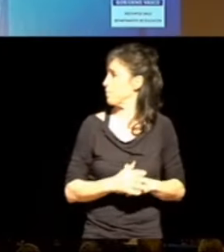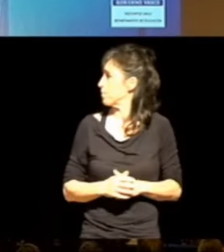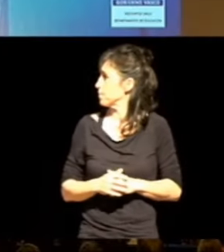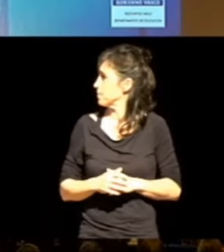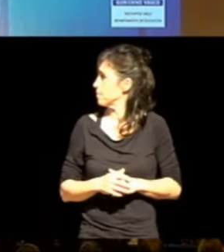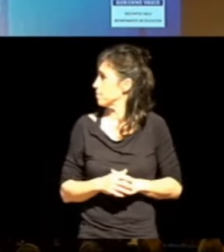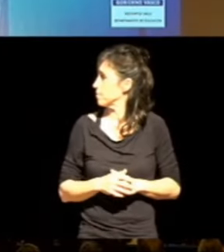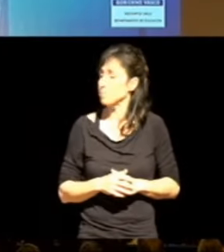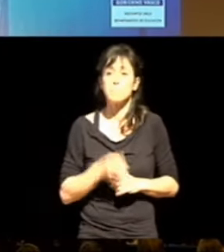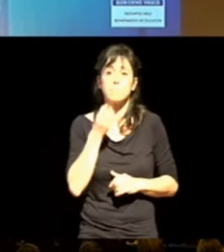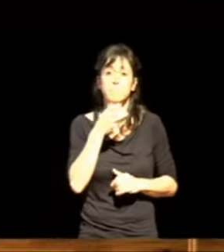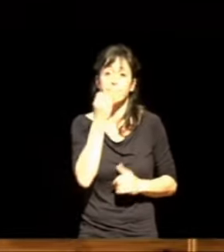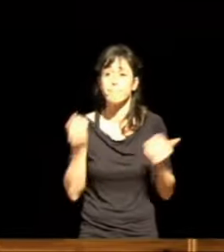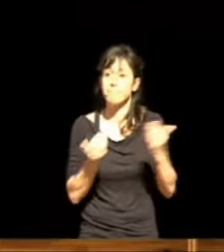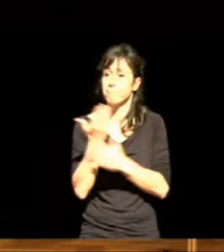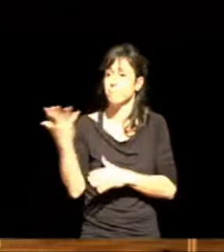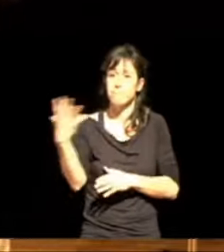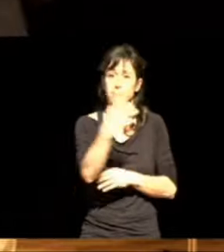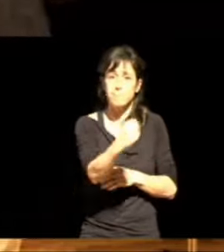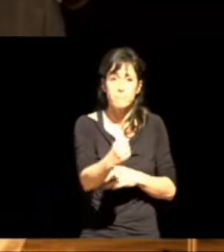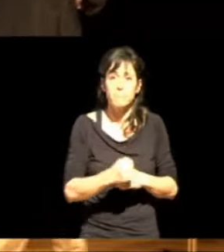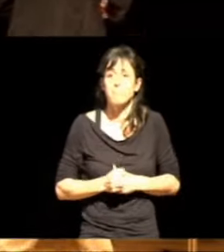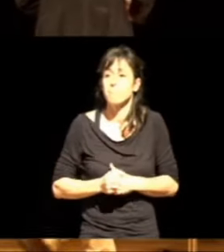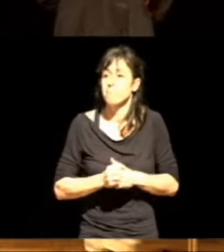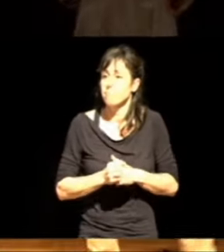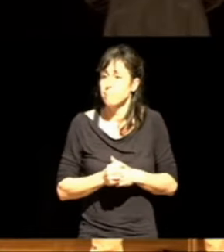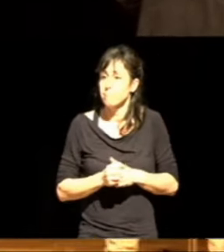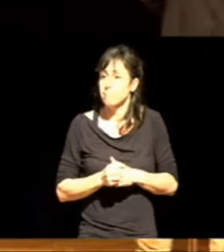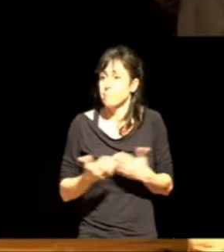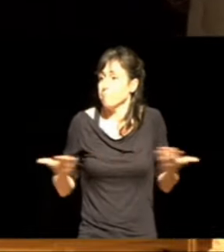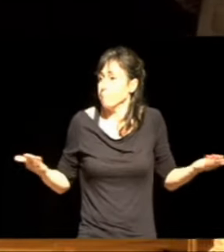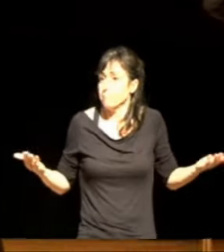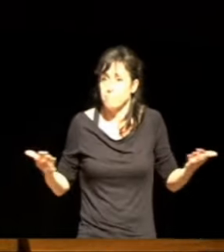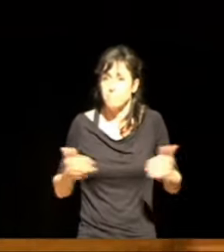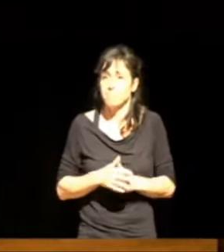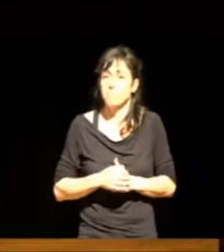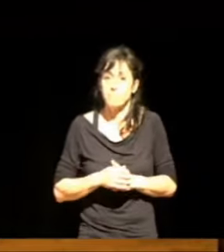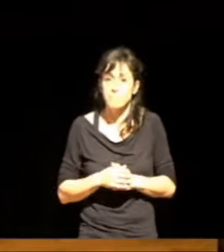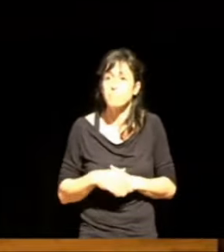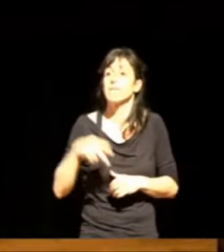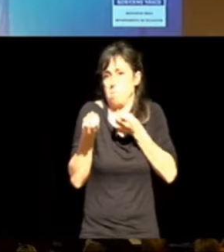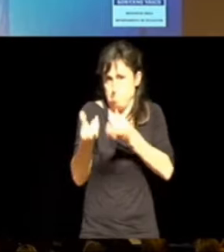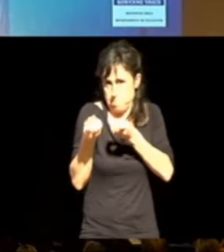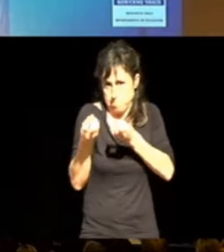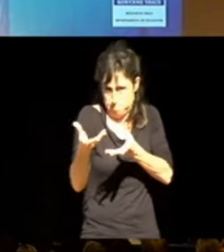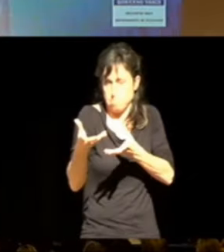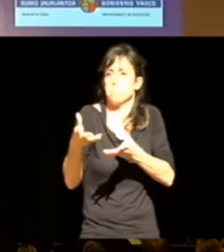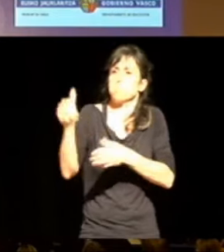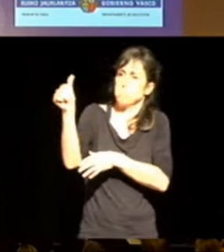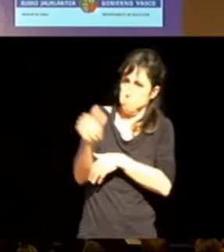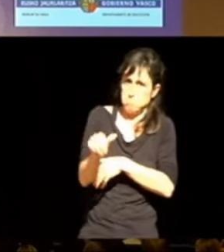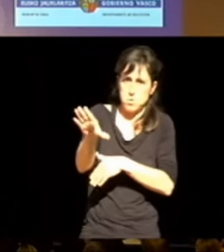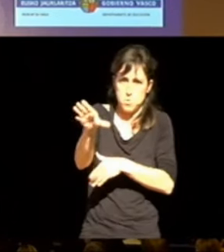Bueno, egunon guztioi, eta, bueno, ba, eskerrik asko Neliren hitzengatik, bai? Bueno, Boris